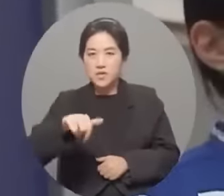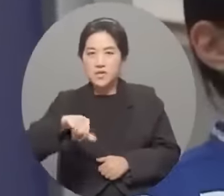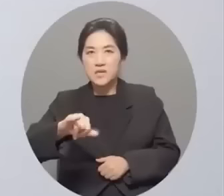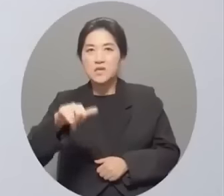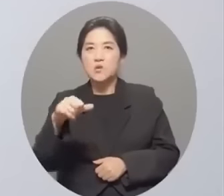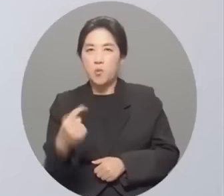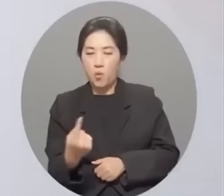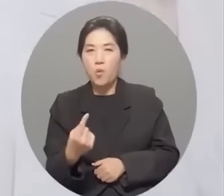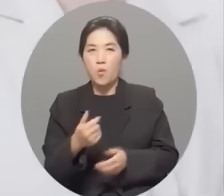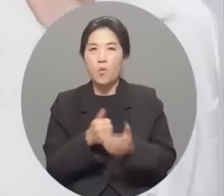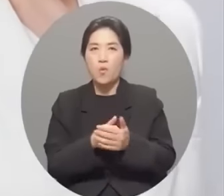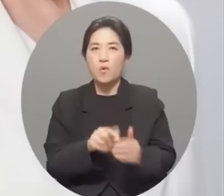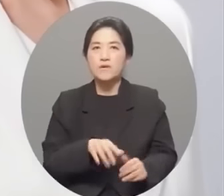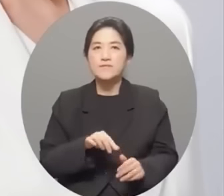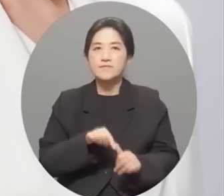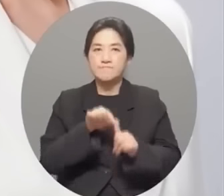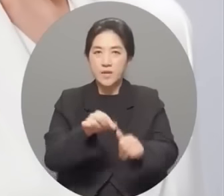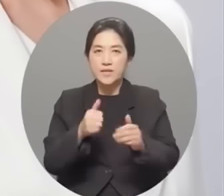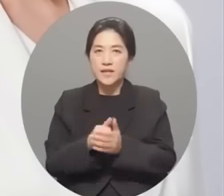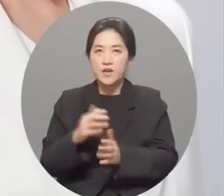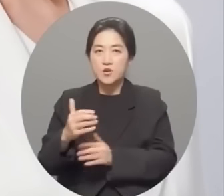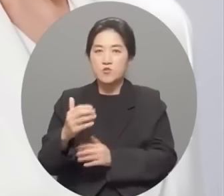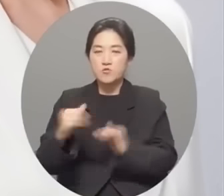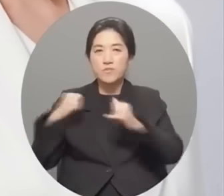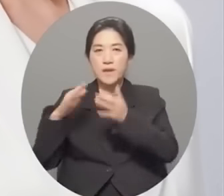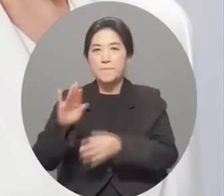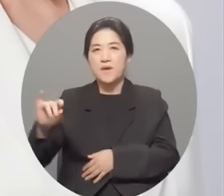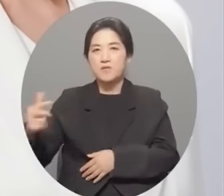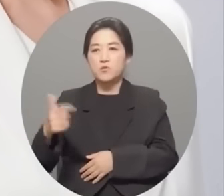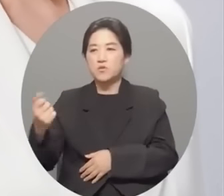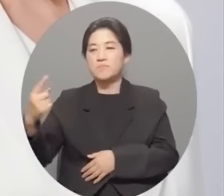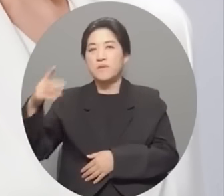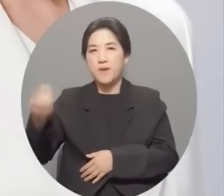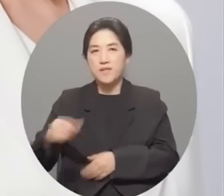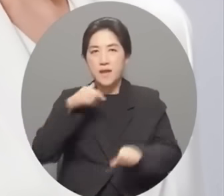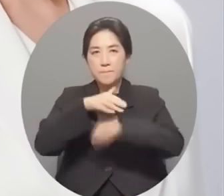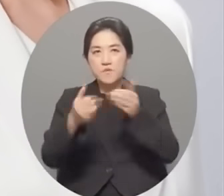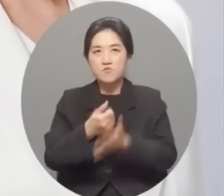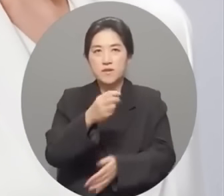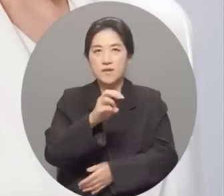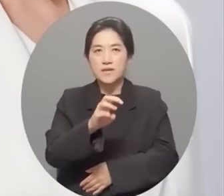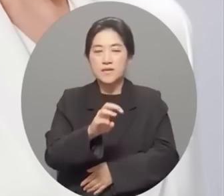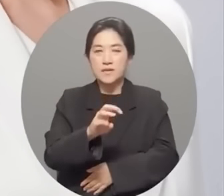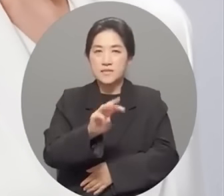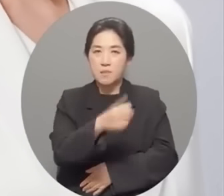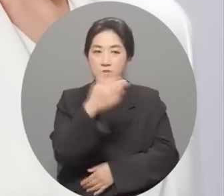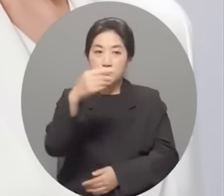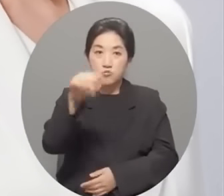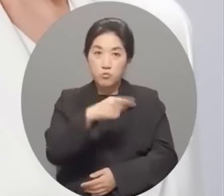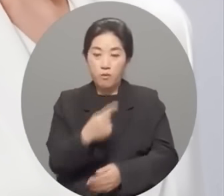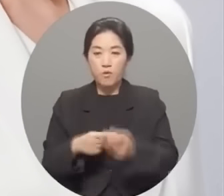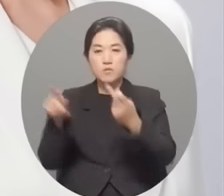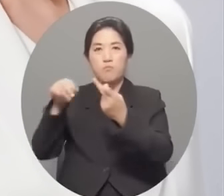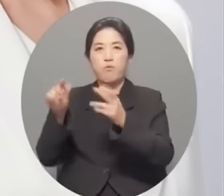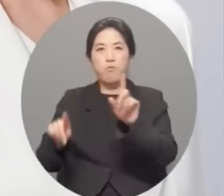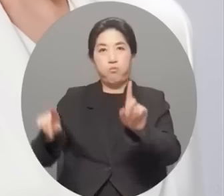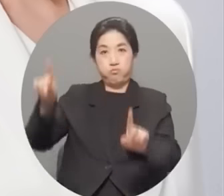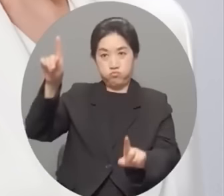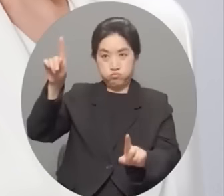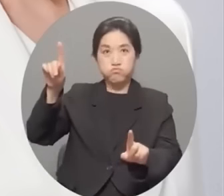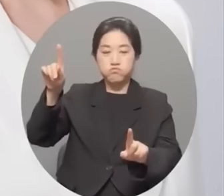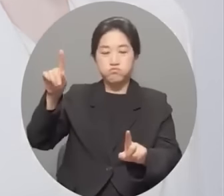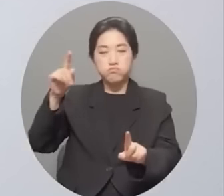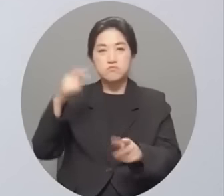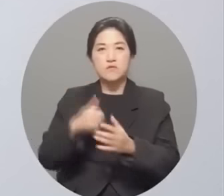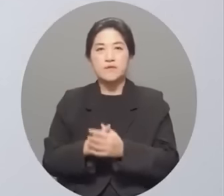투입했습니다 국민의 힘 배현진 후보가 51% 민주당 송기호 후보의 39% 12% 포인트차로